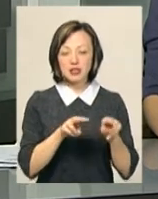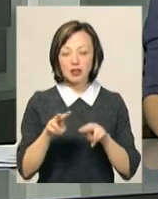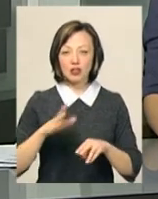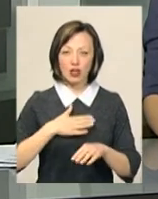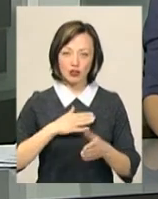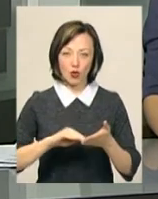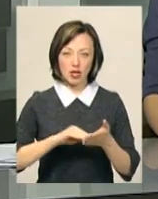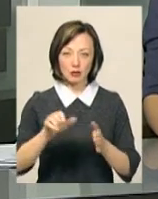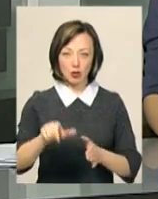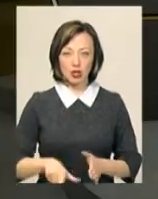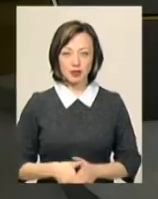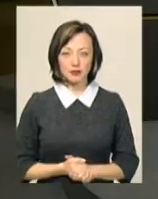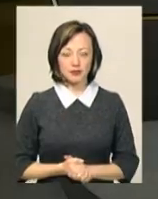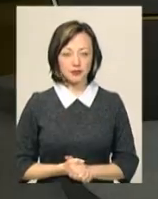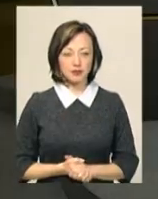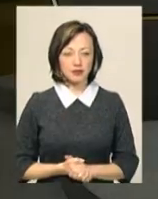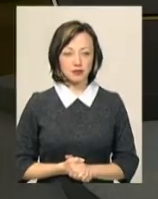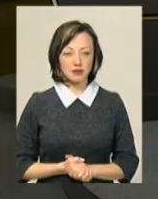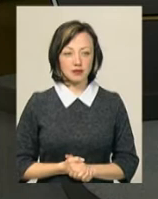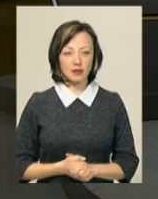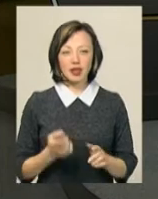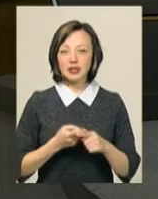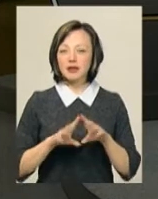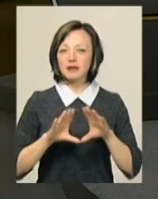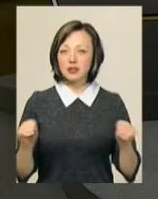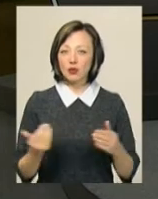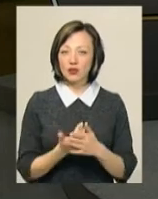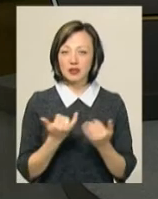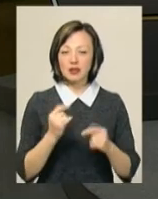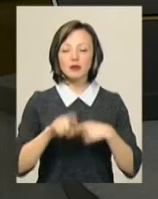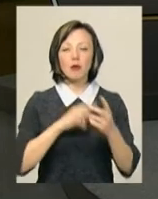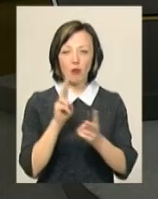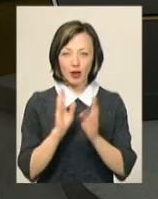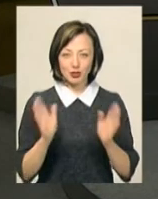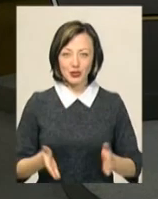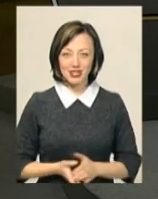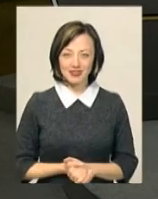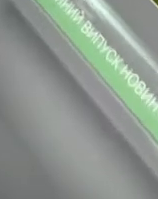колега Світлана Поробок. Це всі новини на цю годину. Побачимось!